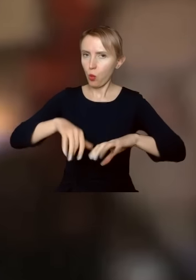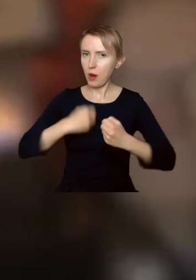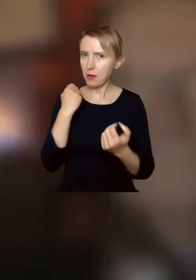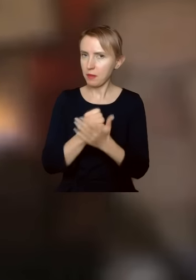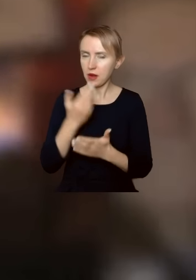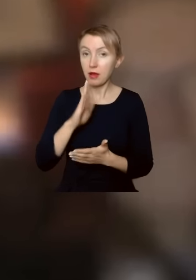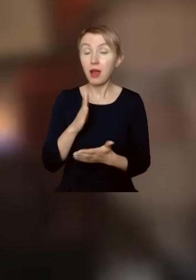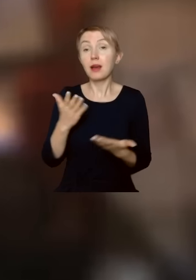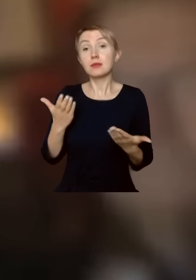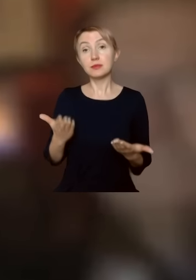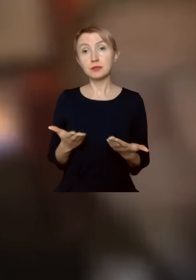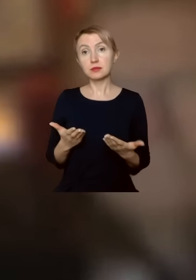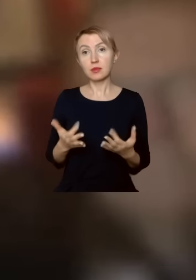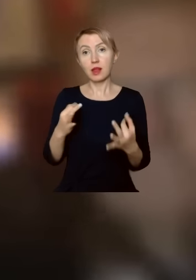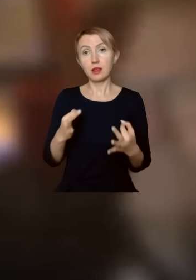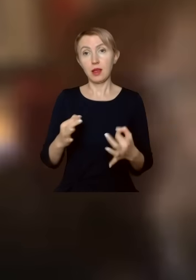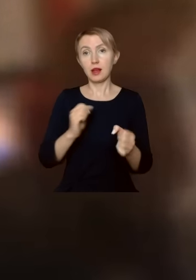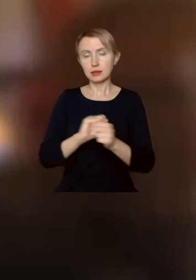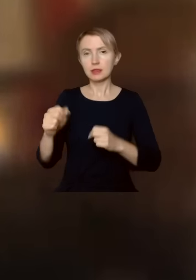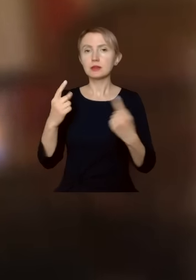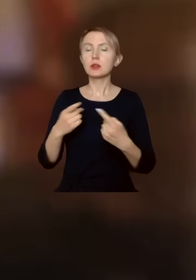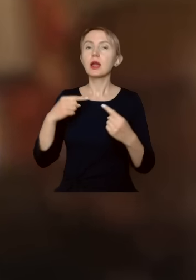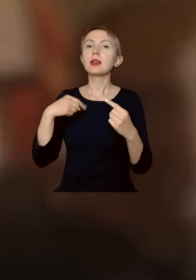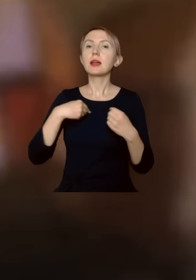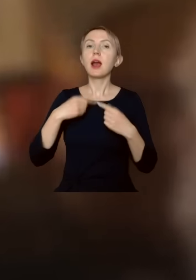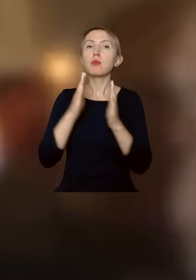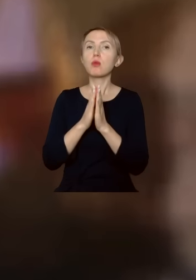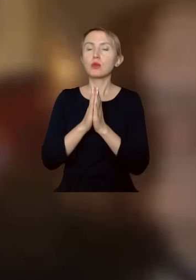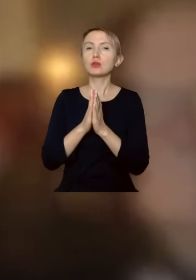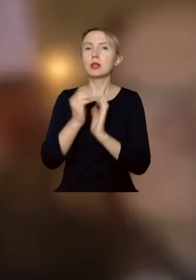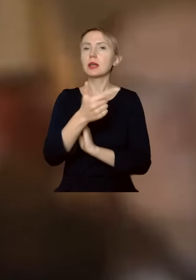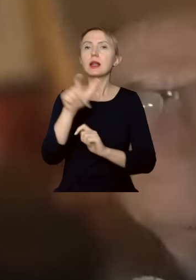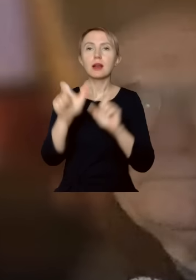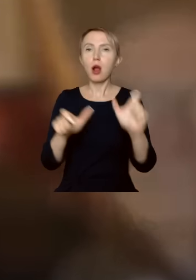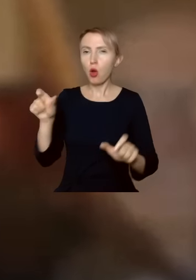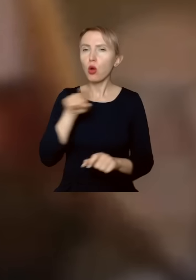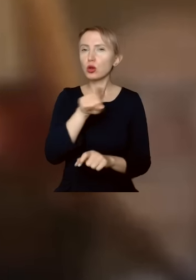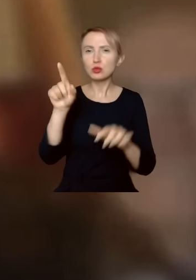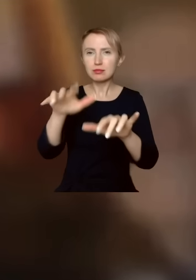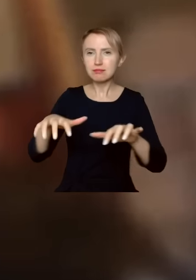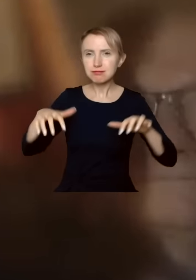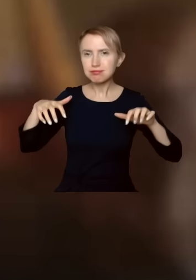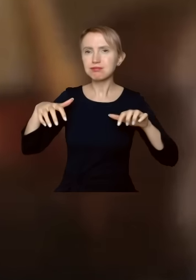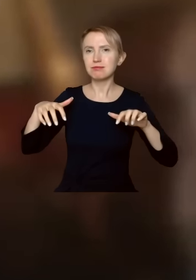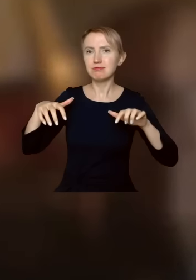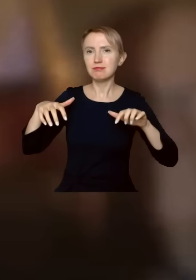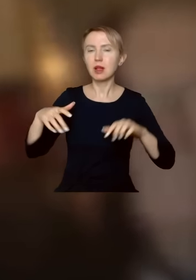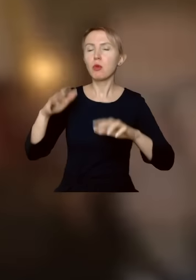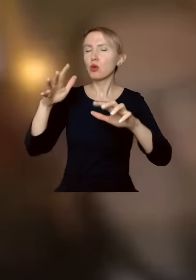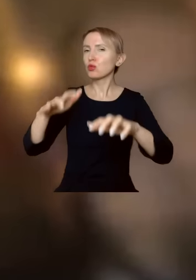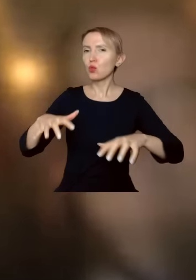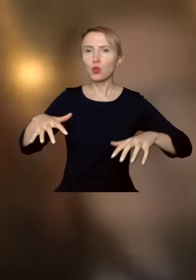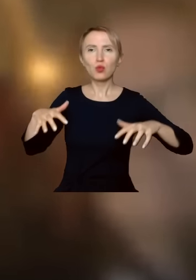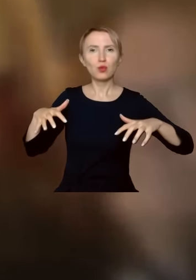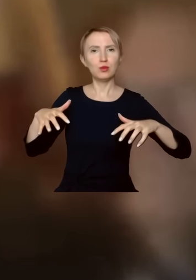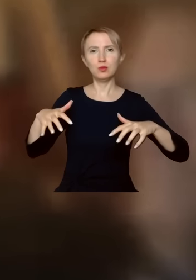A tak stało się teraz. Ja może poproszę parę osób tutaj z tłumu, bo ten tłum to jest